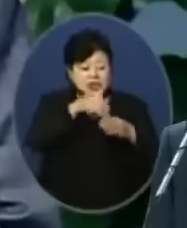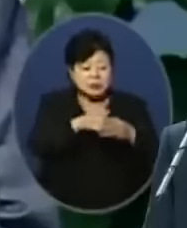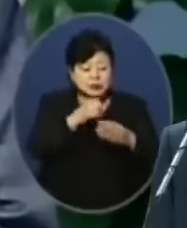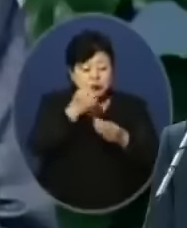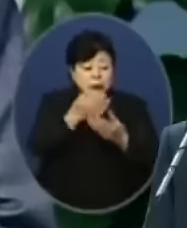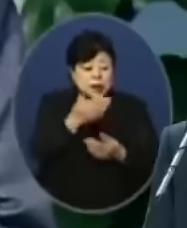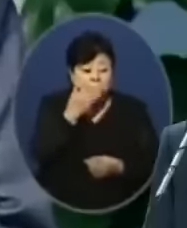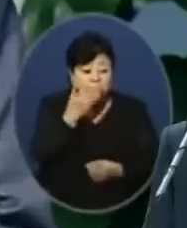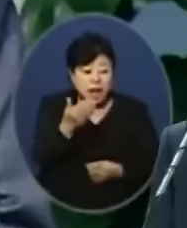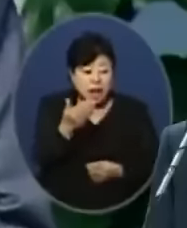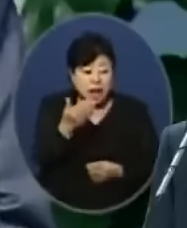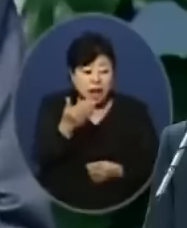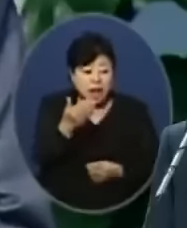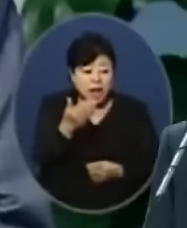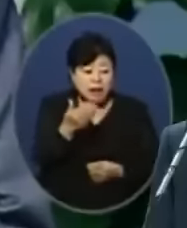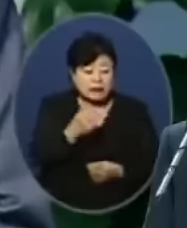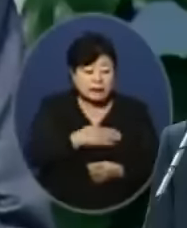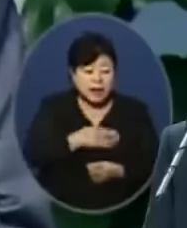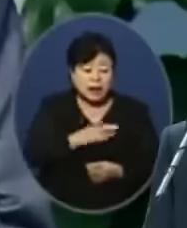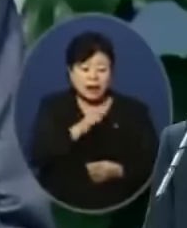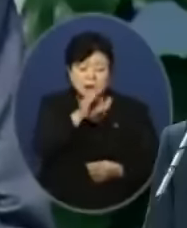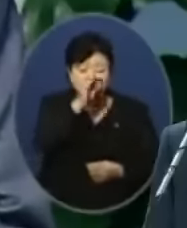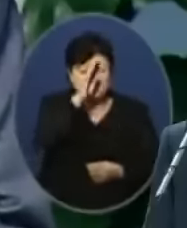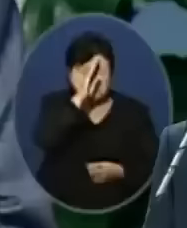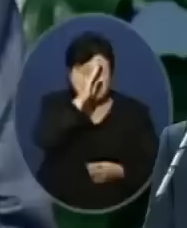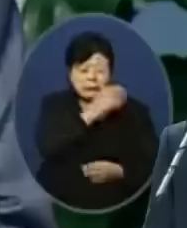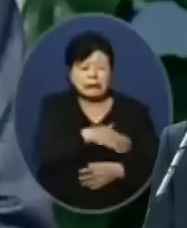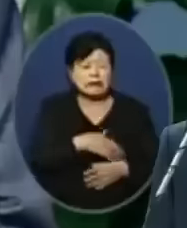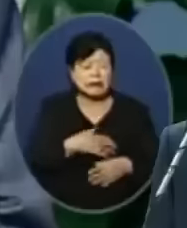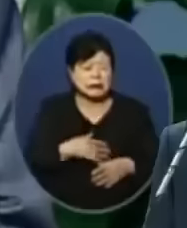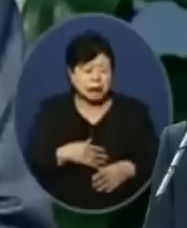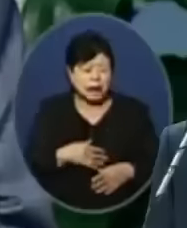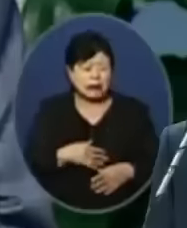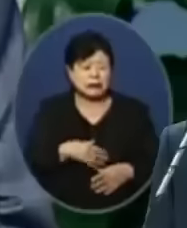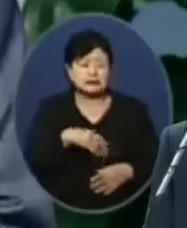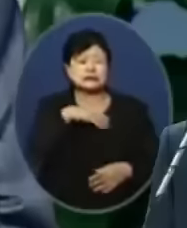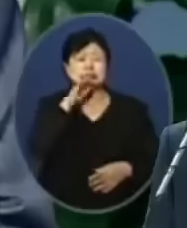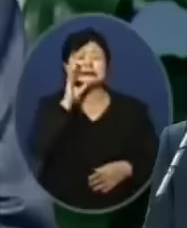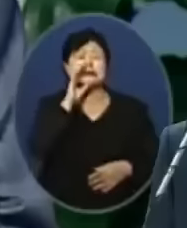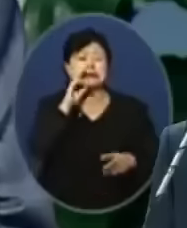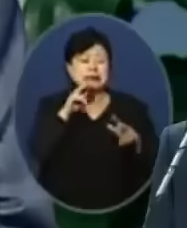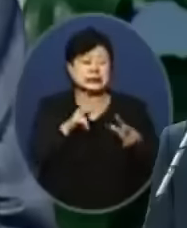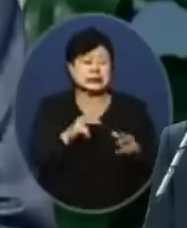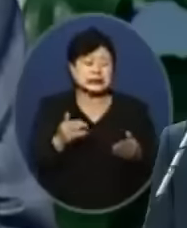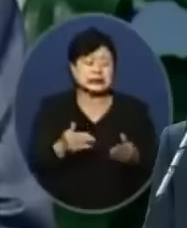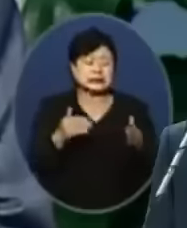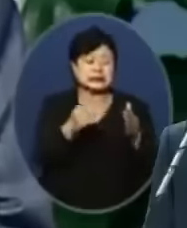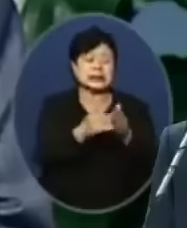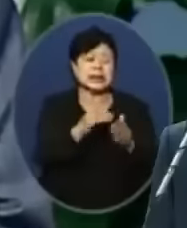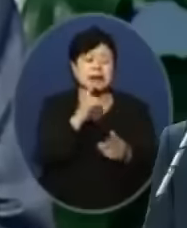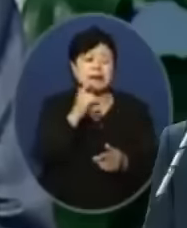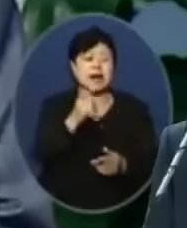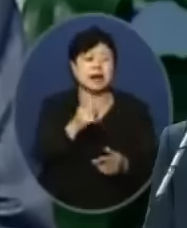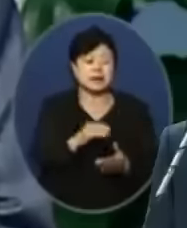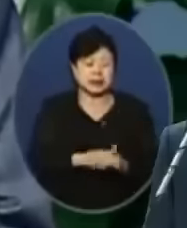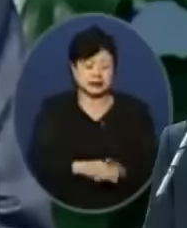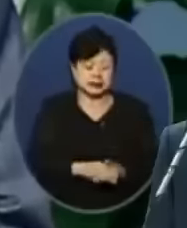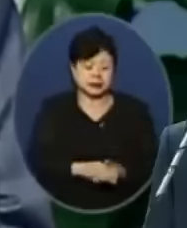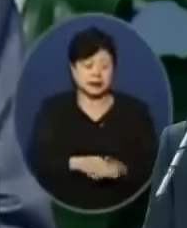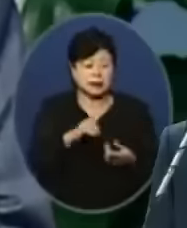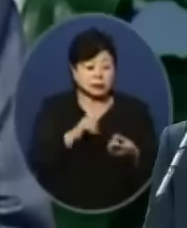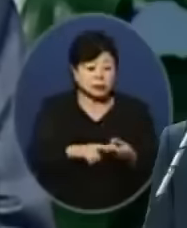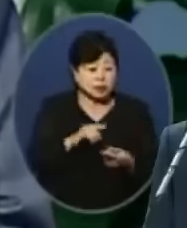역사가 일어나게 되는 것입니다. 나는 병들고 약하고 늙고 이제 할 일 다 했다. 이젠 끝이 났다.